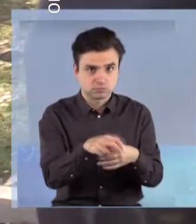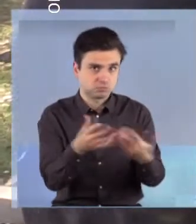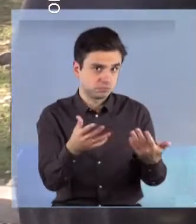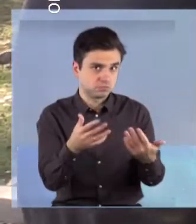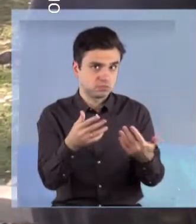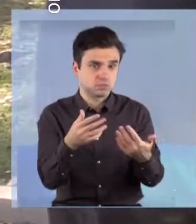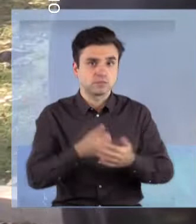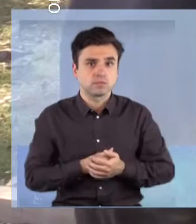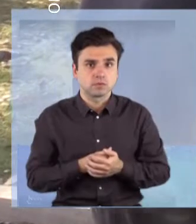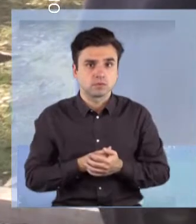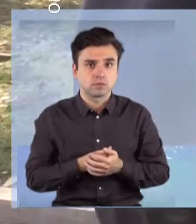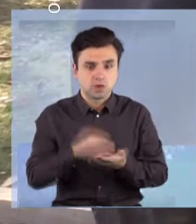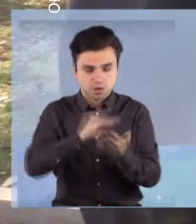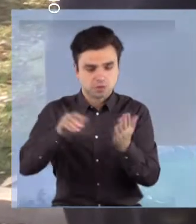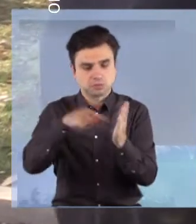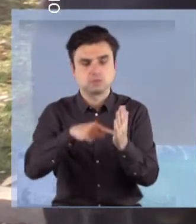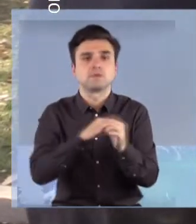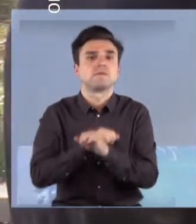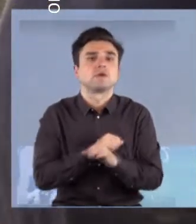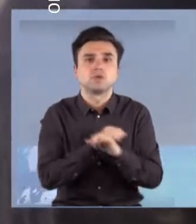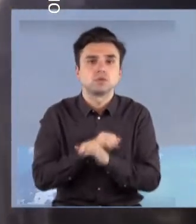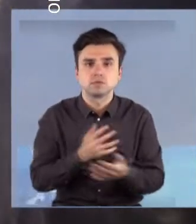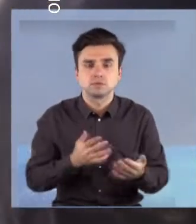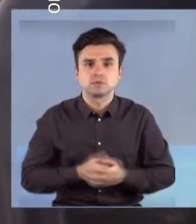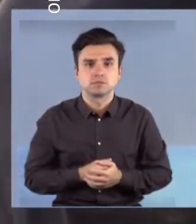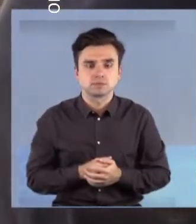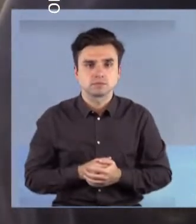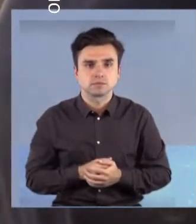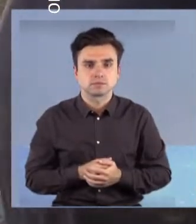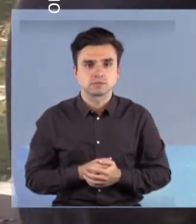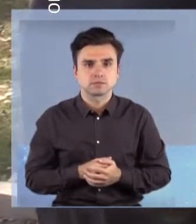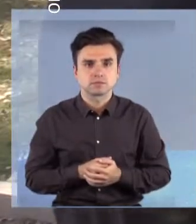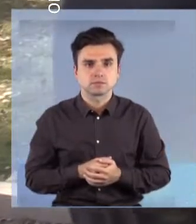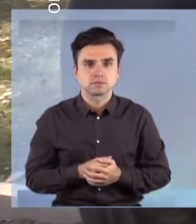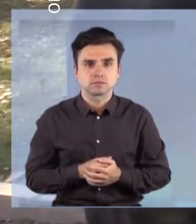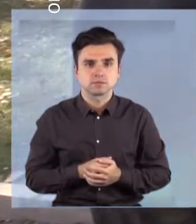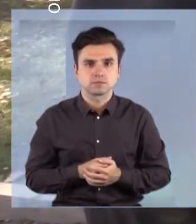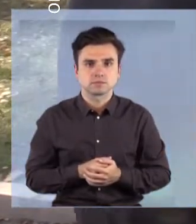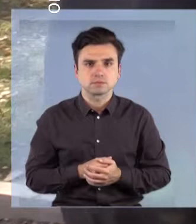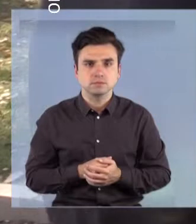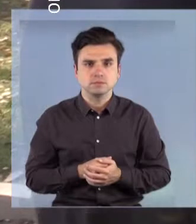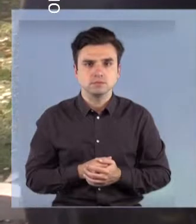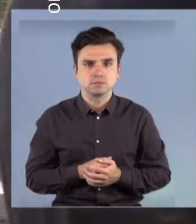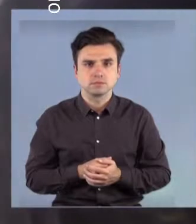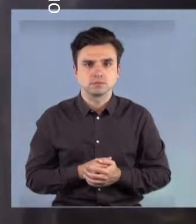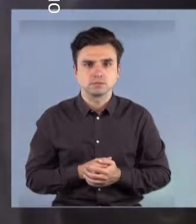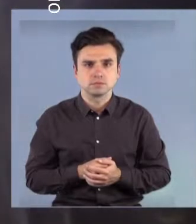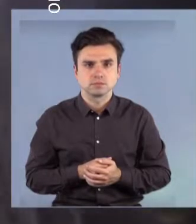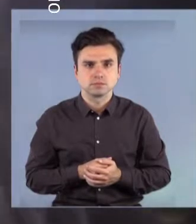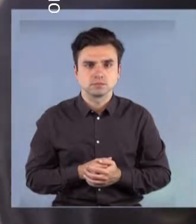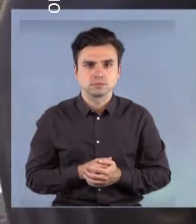предложили, опять же повторюсь, предложили обробити, спросили, який вид животного, чем, видимо, обрабатывать.